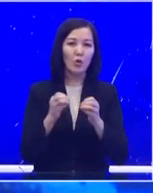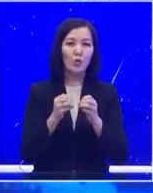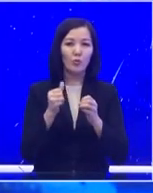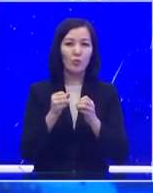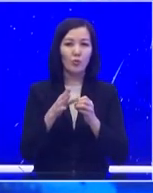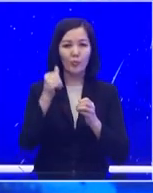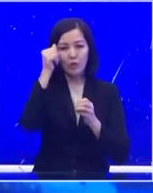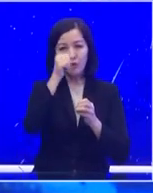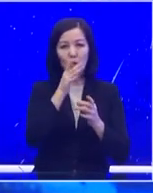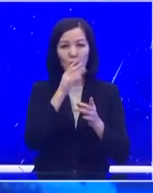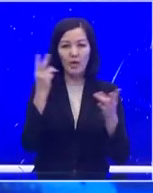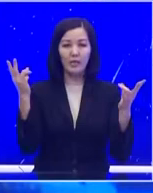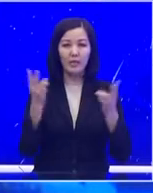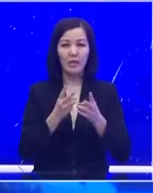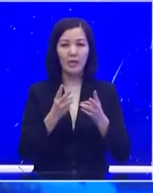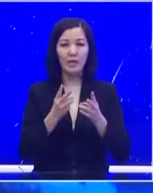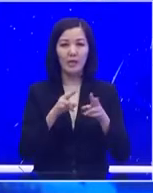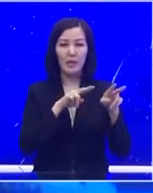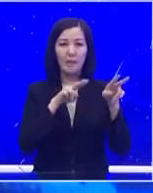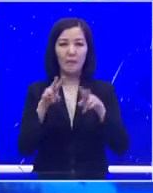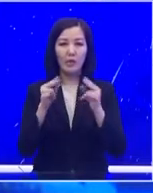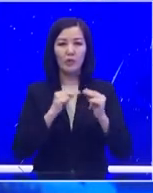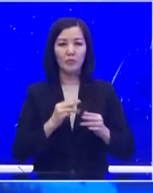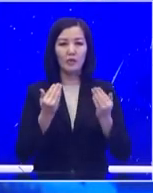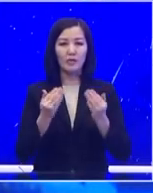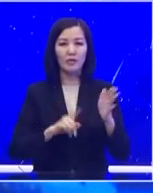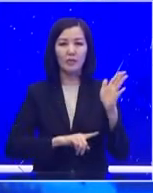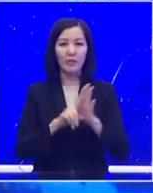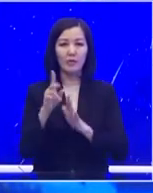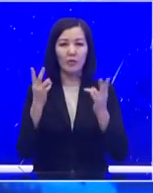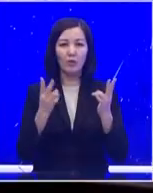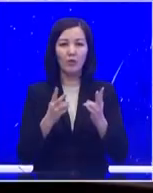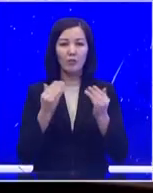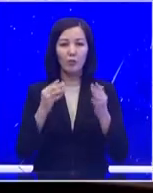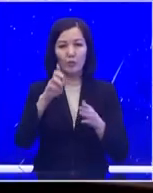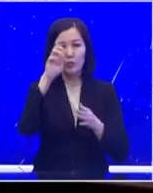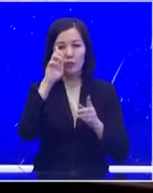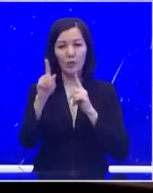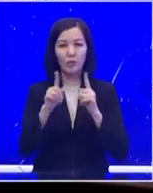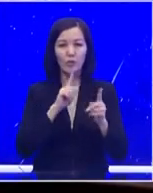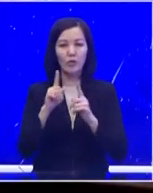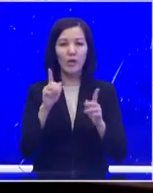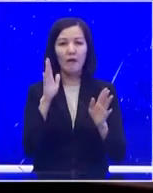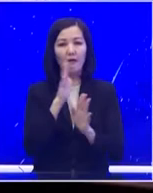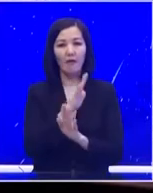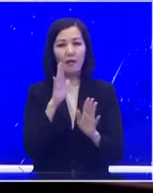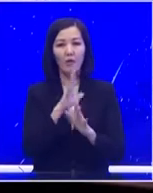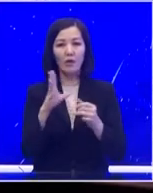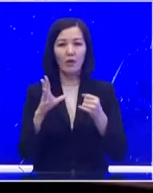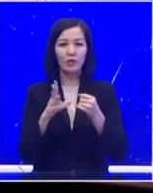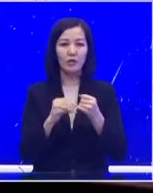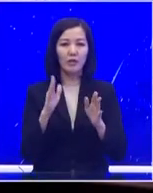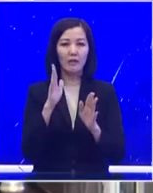керек. Сондықтан геологиялық барлау жұмыстарын қазірден бастау қажет. Бұл туралы үкіметтің кезекті отырысында экология, геология және